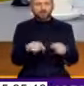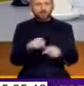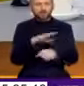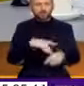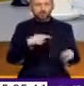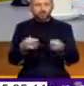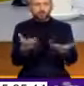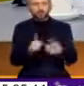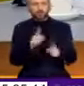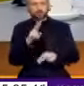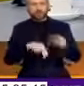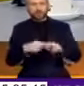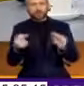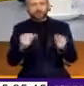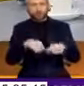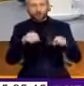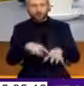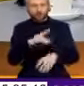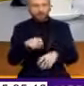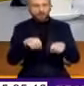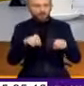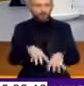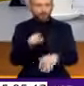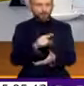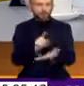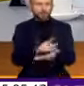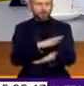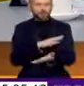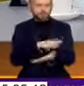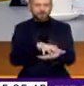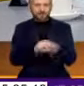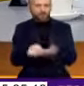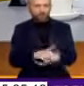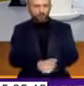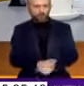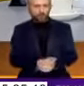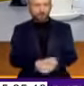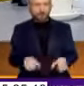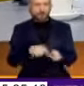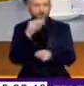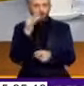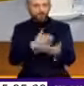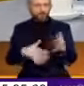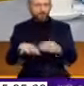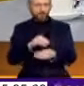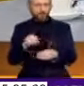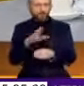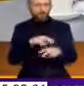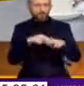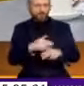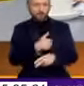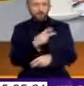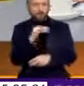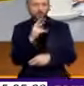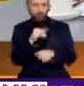якщо щось збудовано всупереч рішенням, без рішень, воно має бути безжально знесено. Такий досвід є в всіх європейських столицях. Хочу Віталію